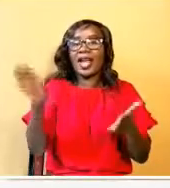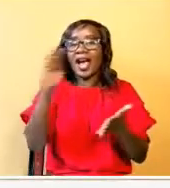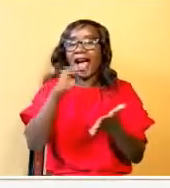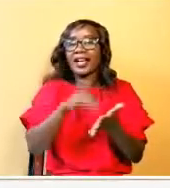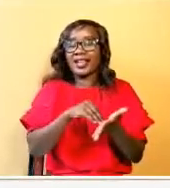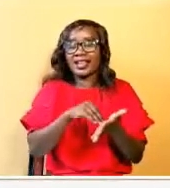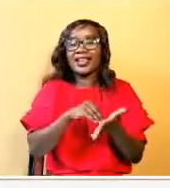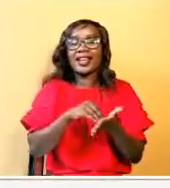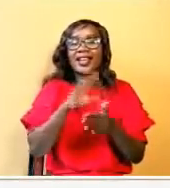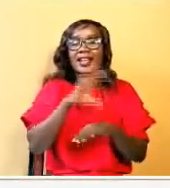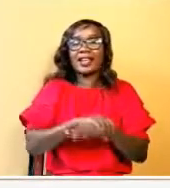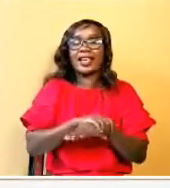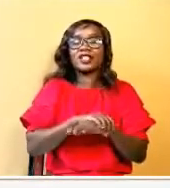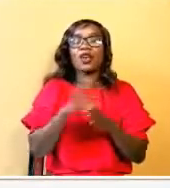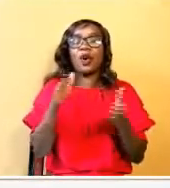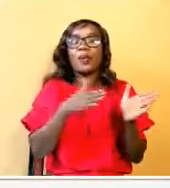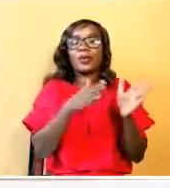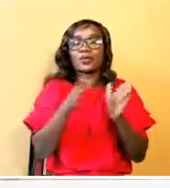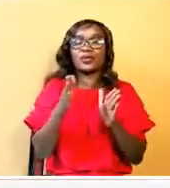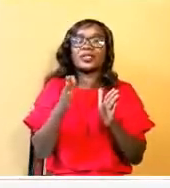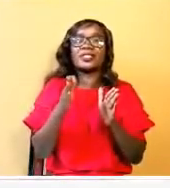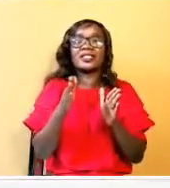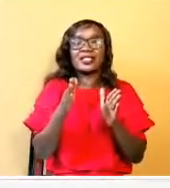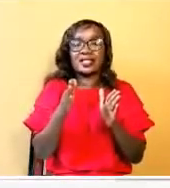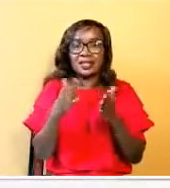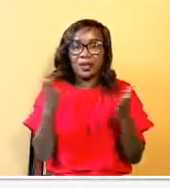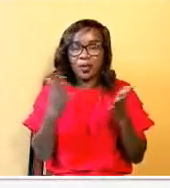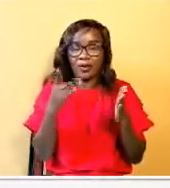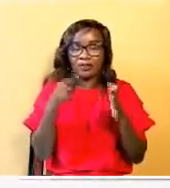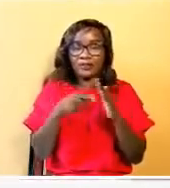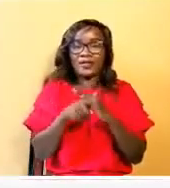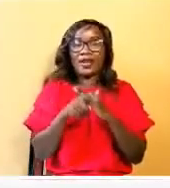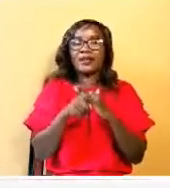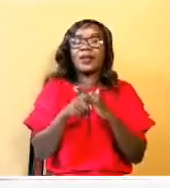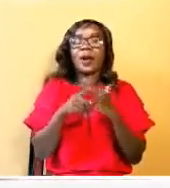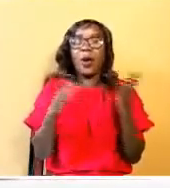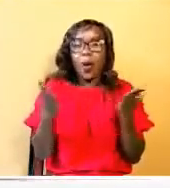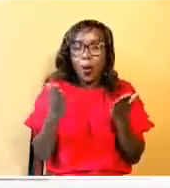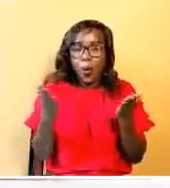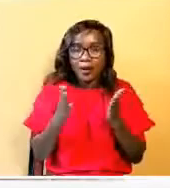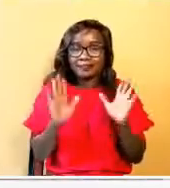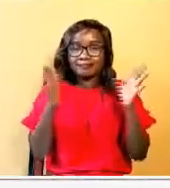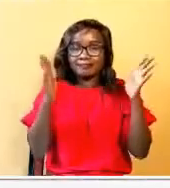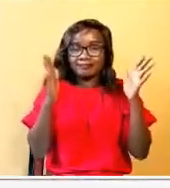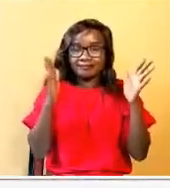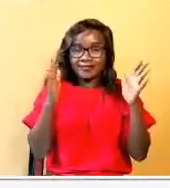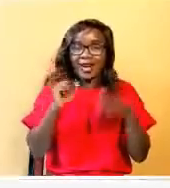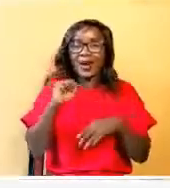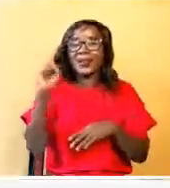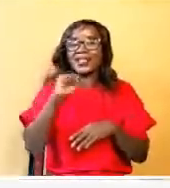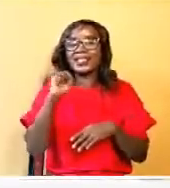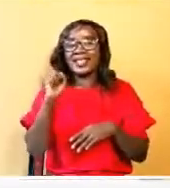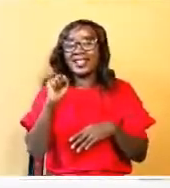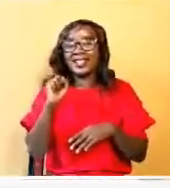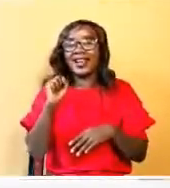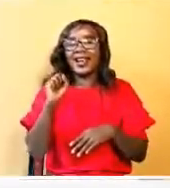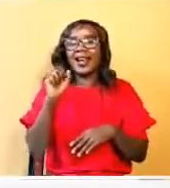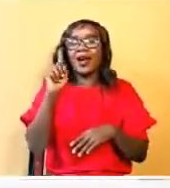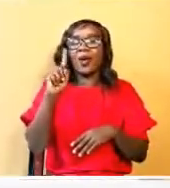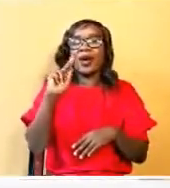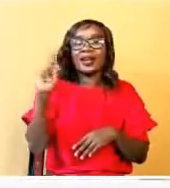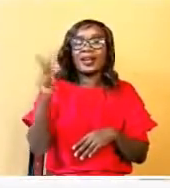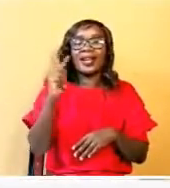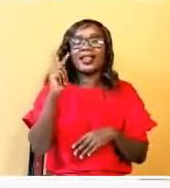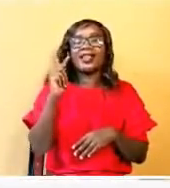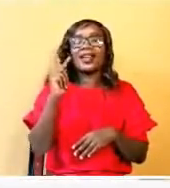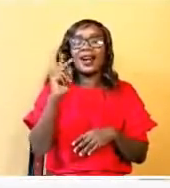tena amepata nafasi ya kung'aa akitui kwa jukumu la burudani kwenye hafla ya kisiasa ya muungano wa One Kenya Alliance